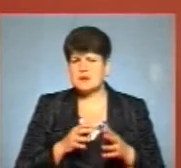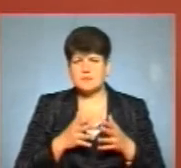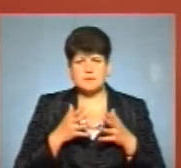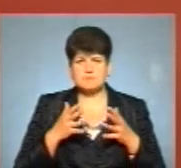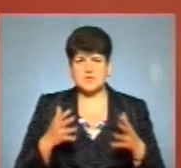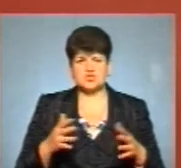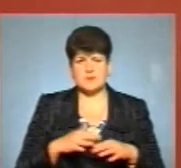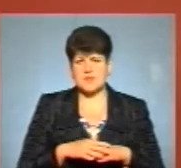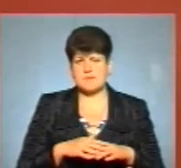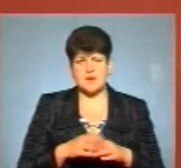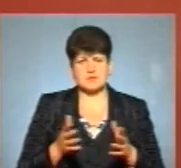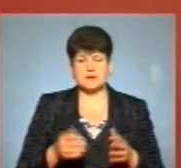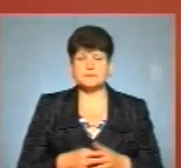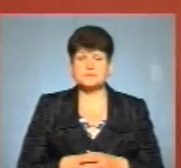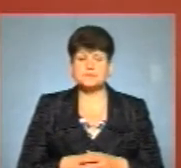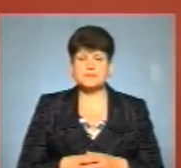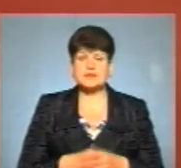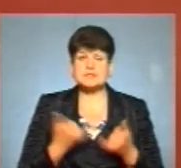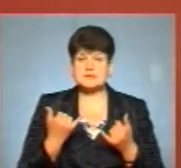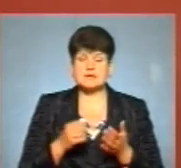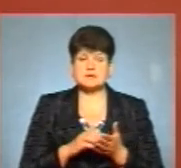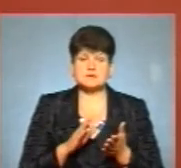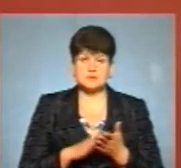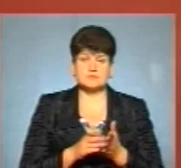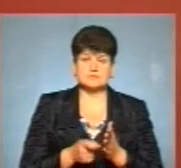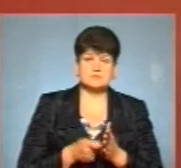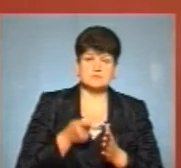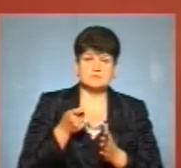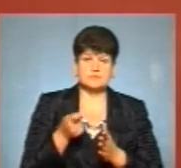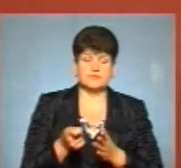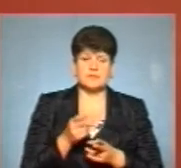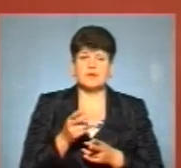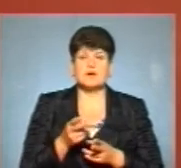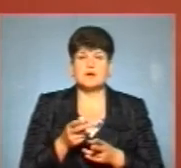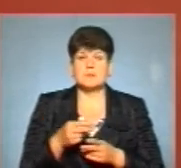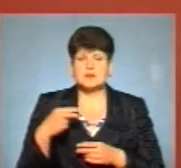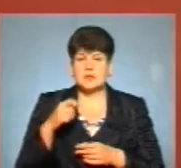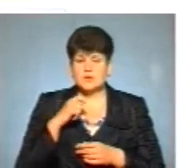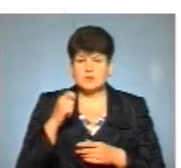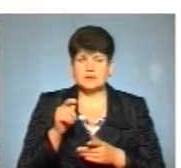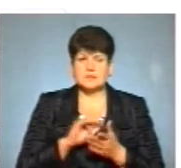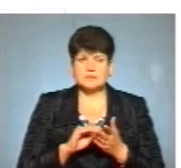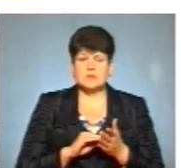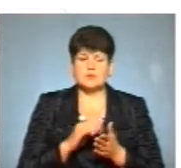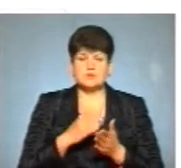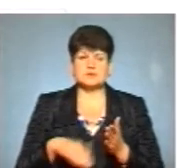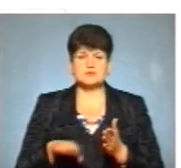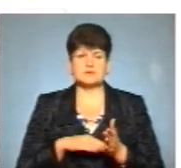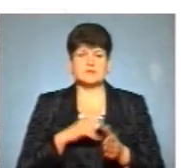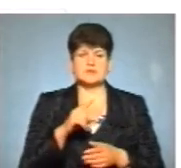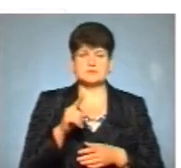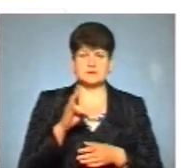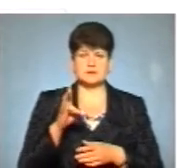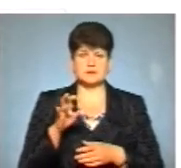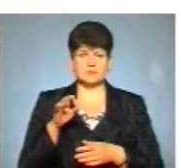і математика. Зараз зареєстрована петиція до президента України, в якій йдеться про скасування зовнішнього незалежного